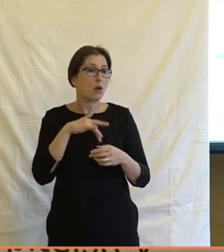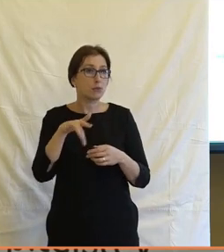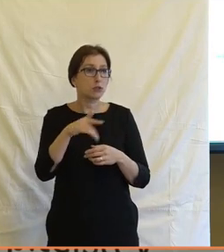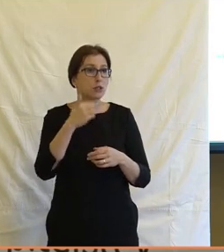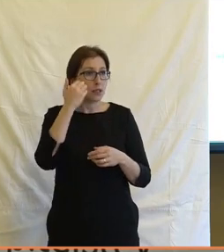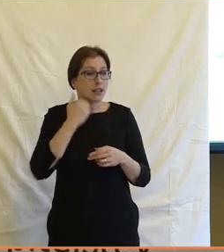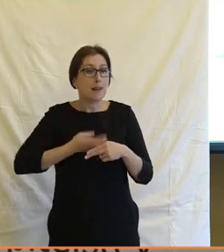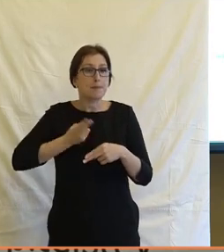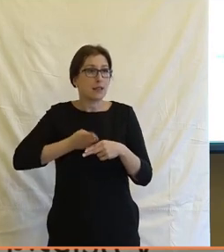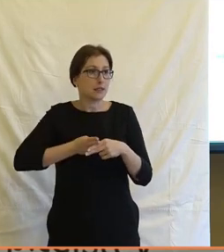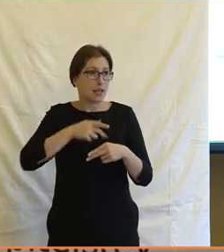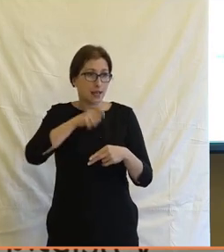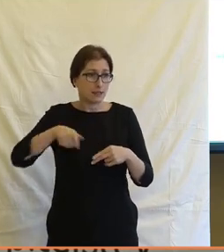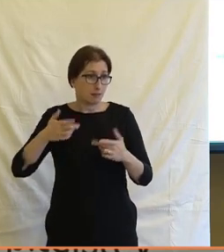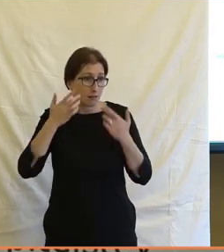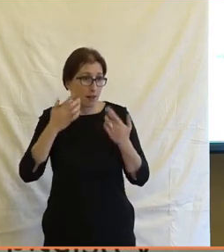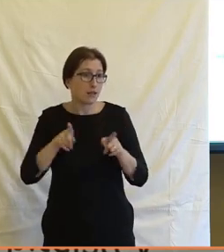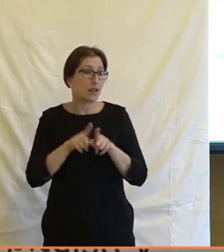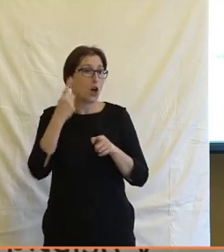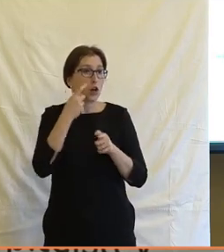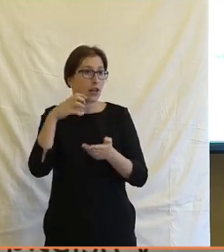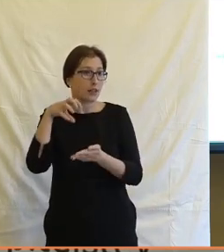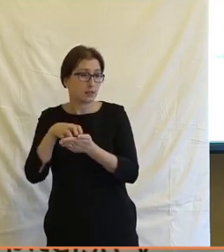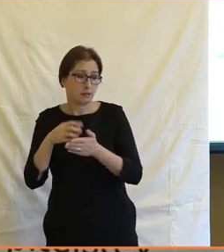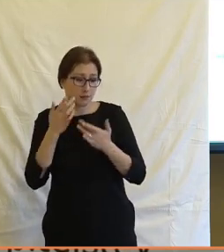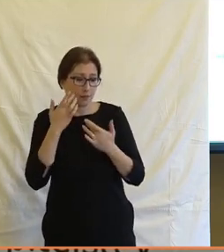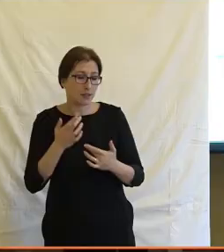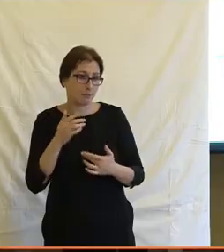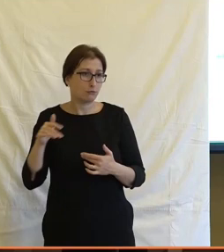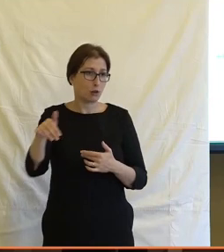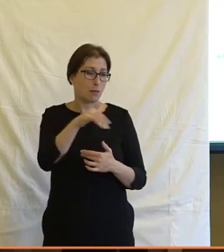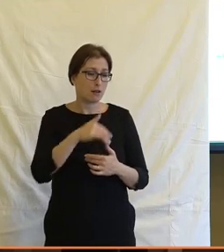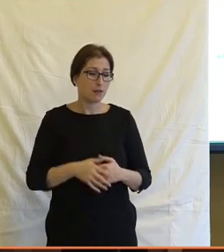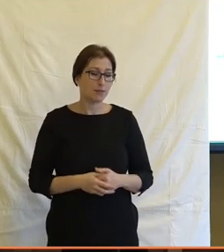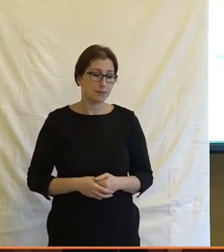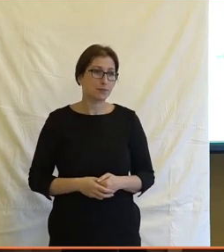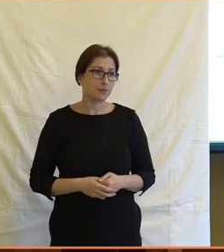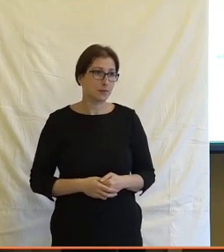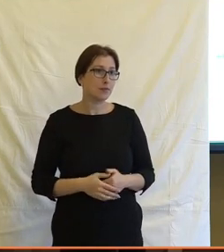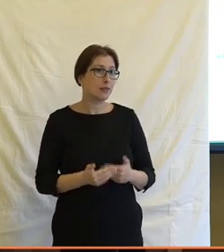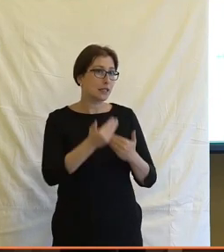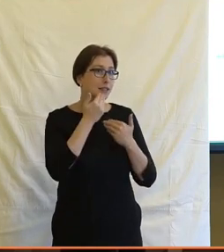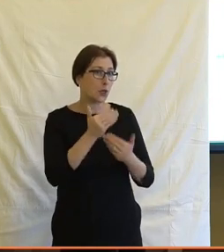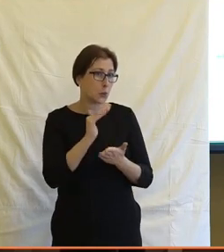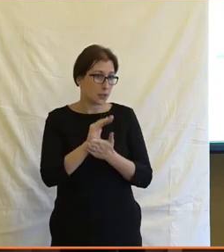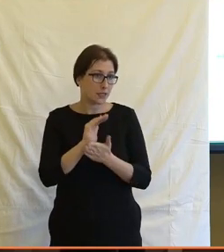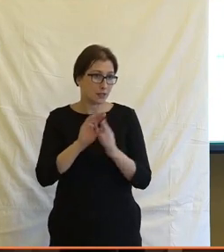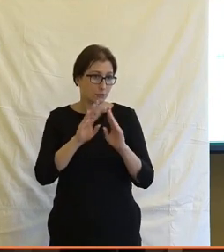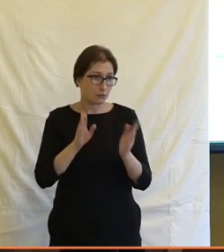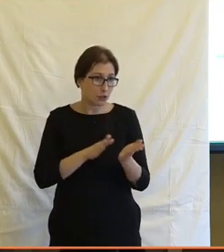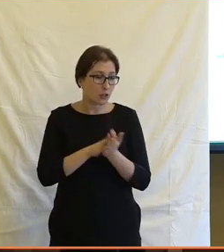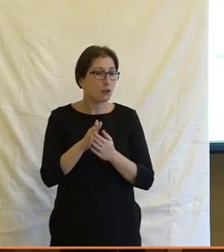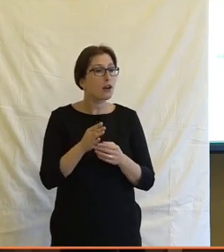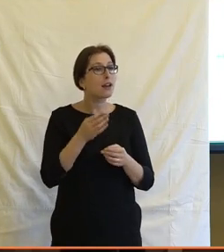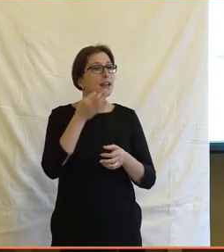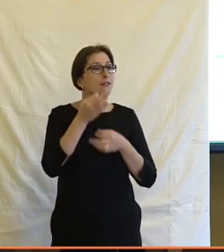samotní, řeknu, pacienti a dost často ani ty organizace, které s nimi pracují. Děkuji moc, Honzo, to zatím stačí. Já jsem se na ty finanční